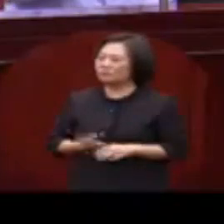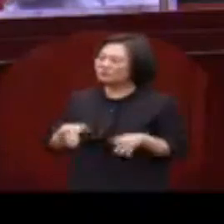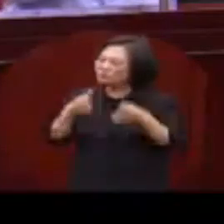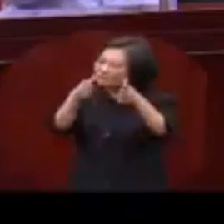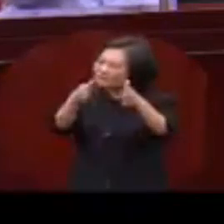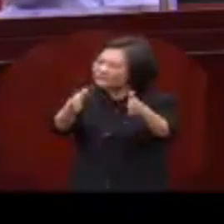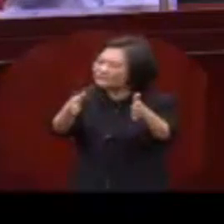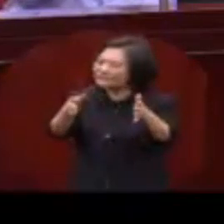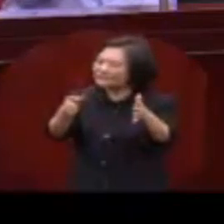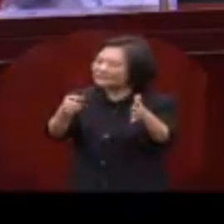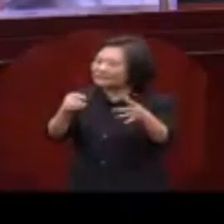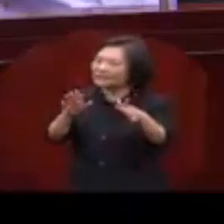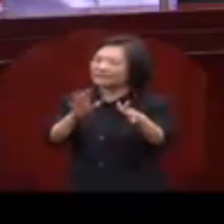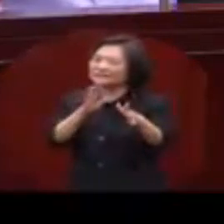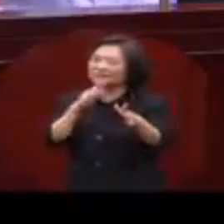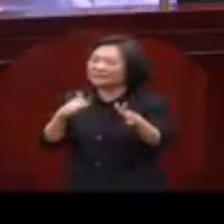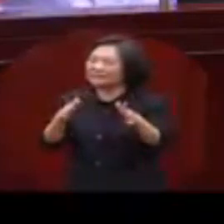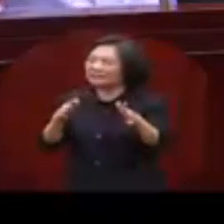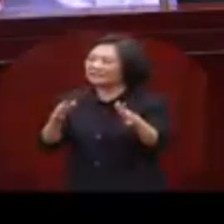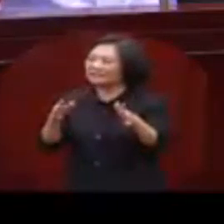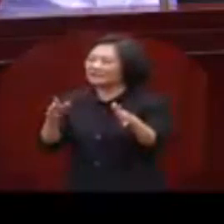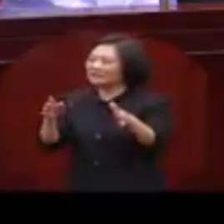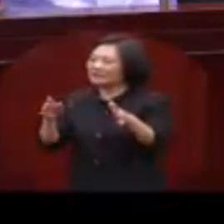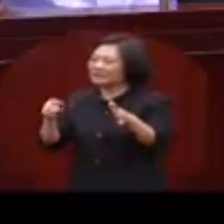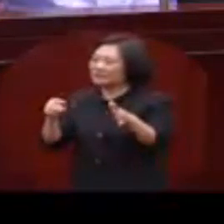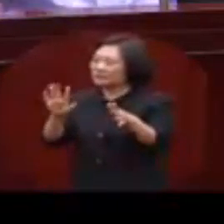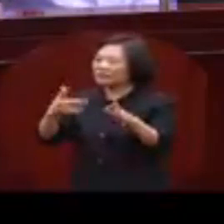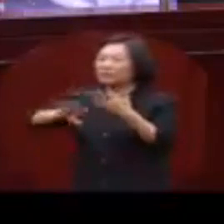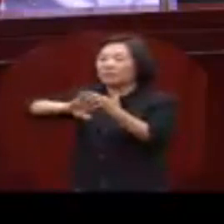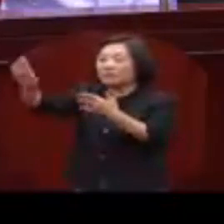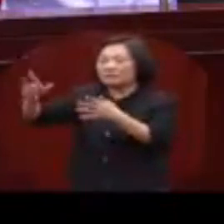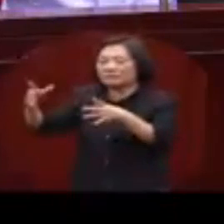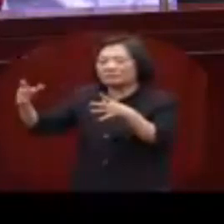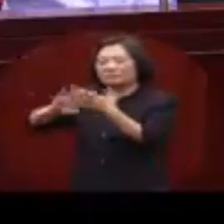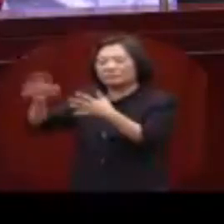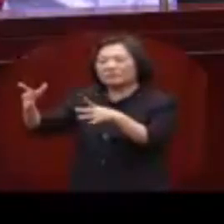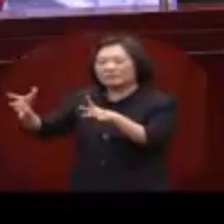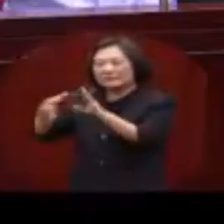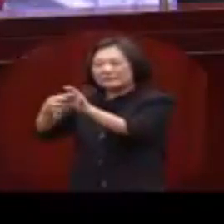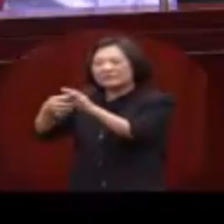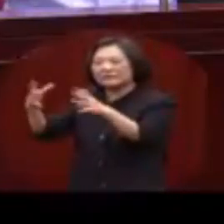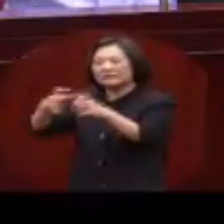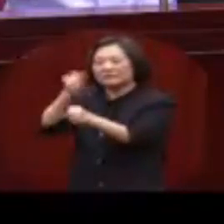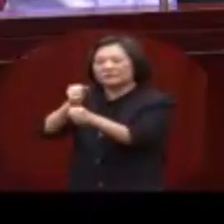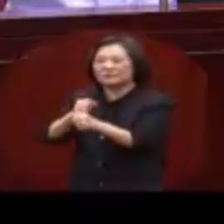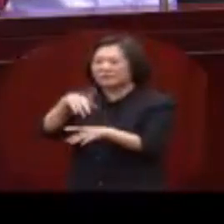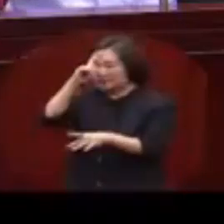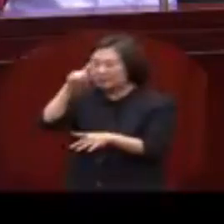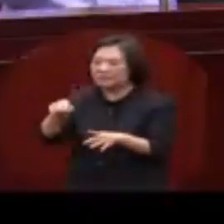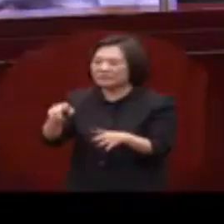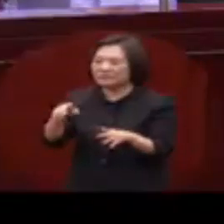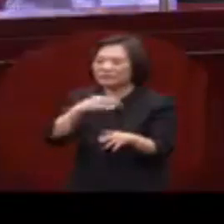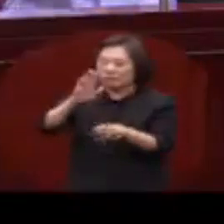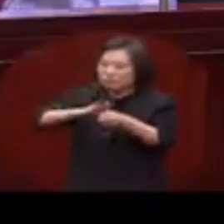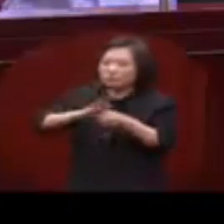一个是现在那个库克云你知道，我们还跟很多外界在合作。 这个应该让每个学生不用上补习班，他